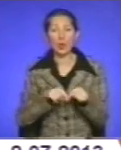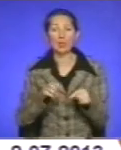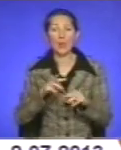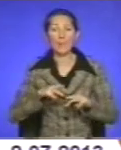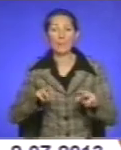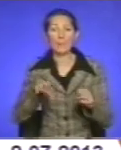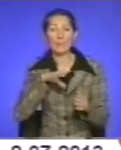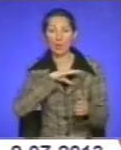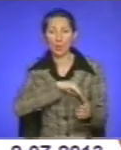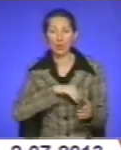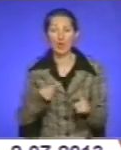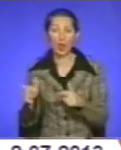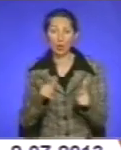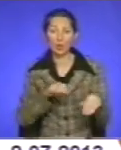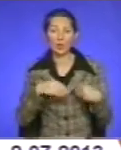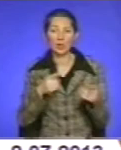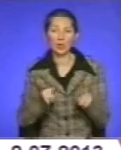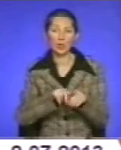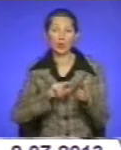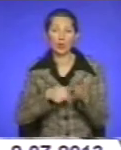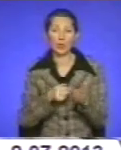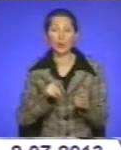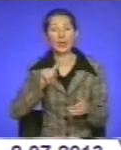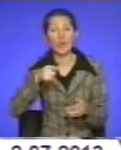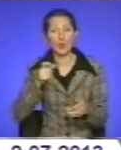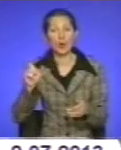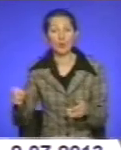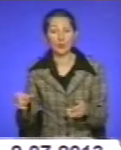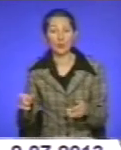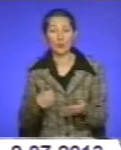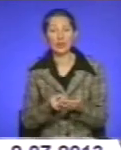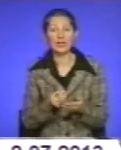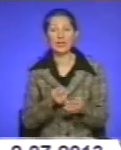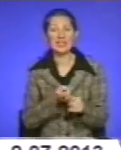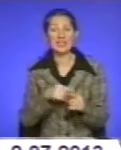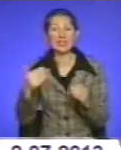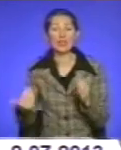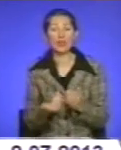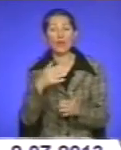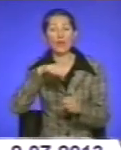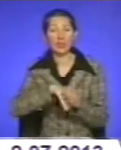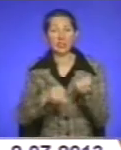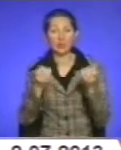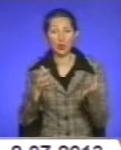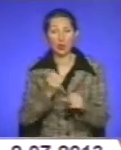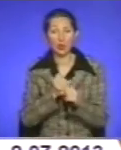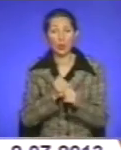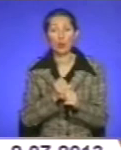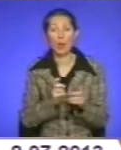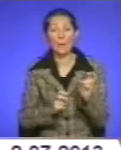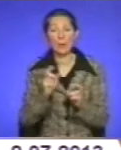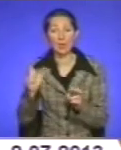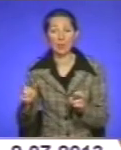видати таку довідку на вимогу суб'єкта господарювання. Ці нововведення значно спрощують роботу і підприємців, і управління